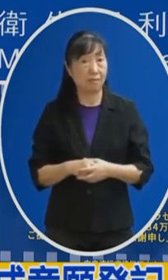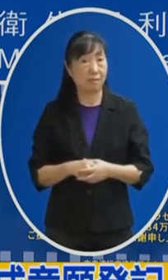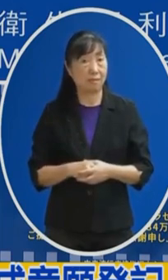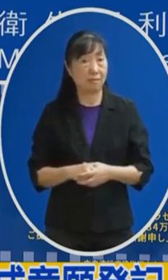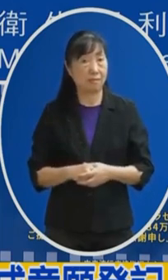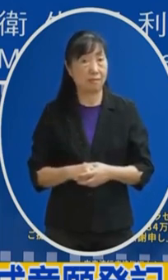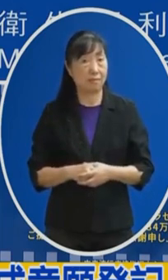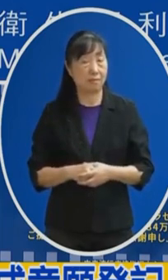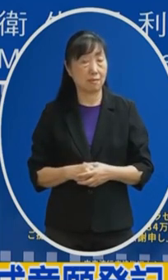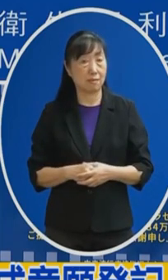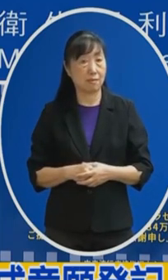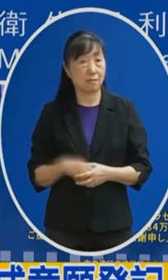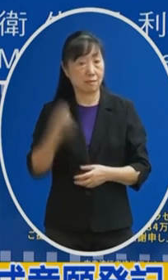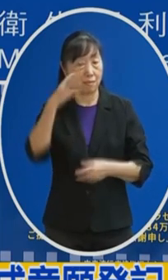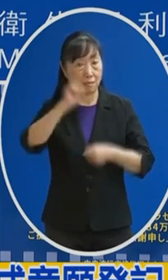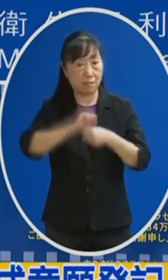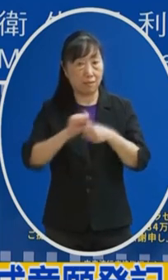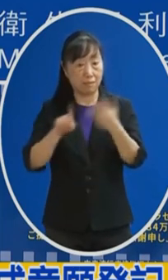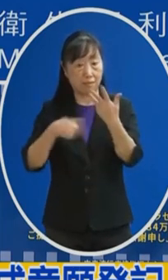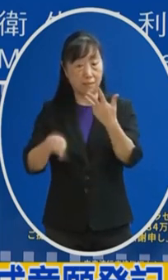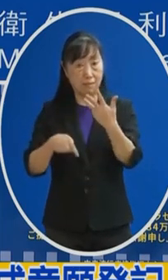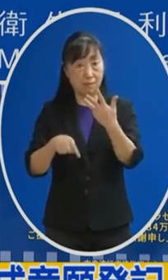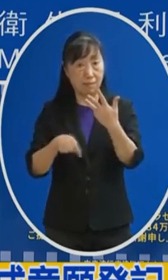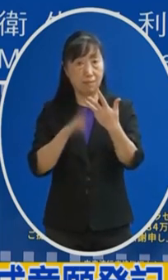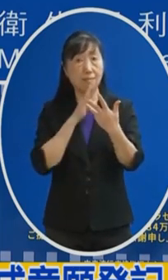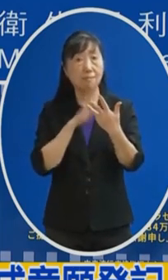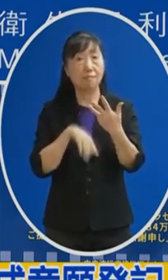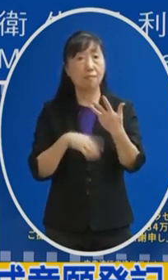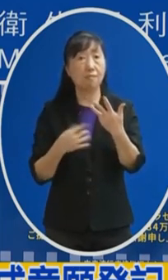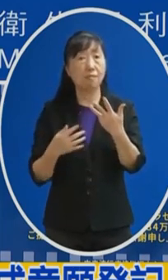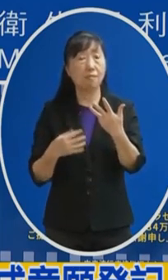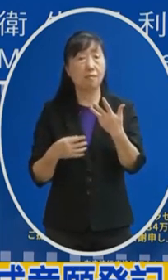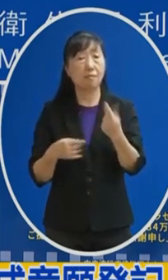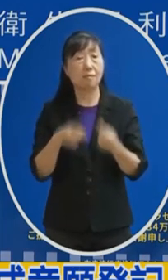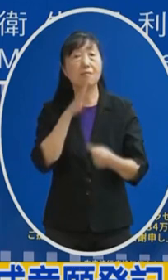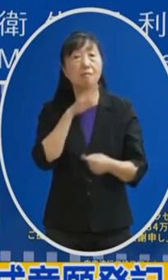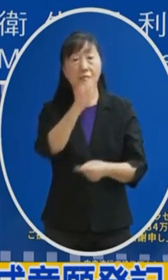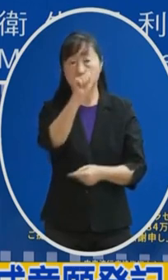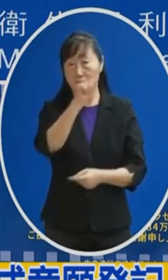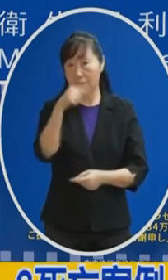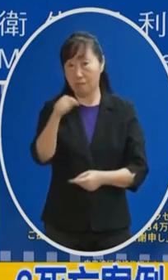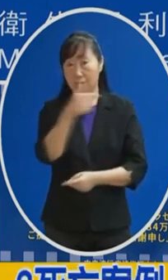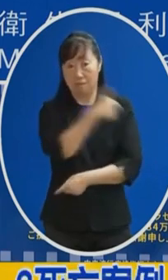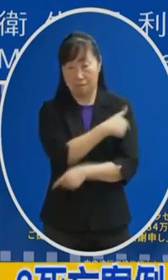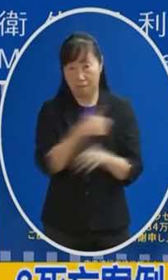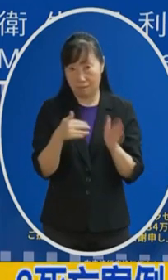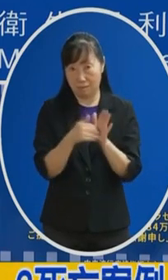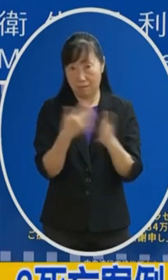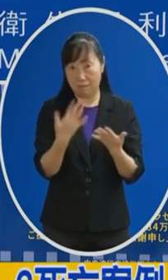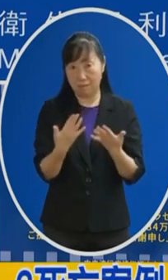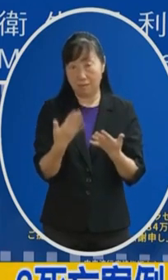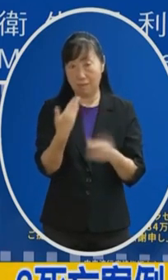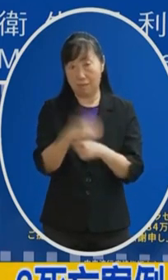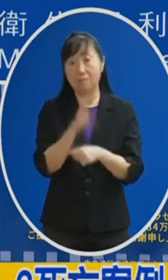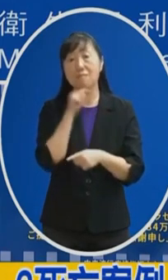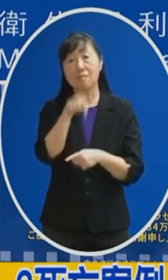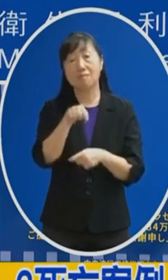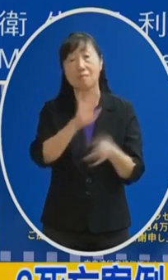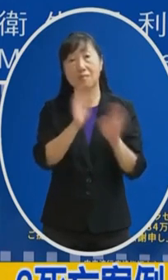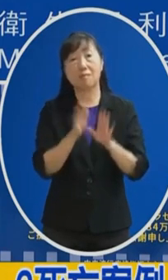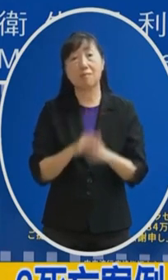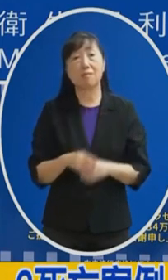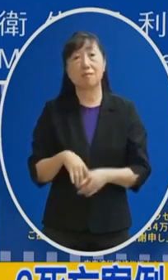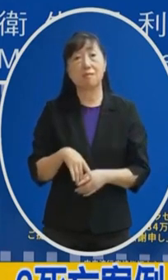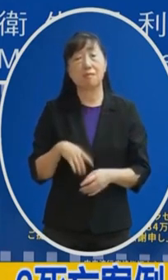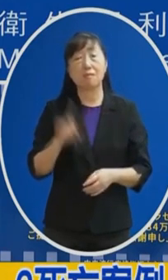就是新增了8例哦，是305男，是 A 类疫苮接种后发生死亡的不良事件，那年龄是